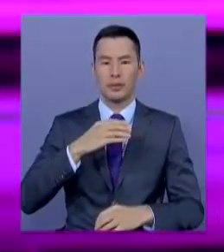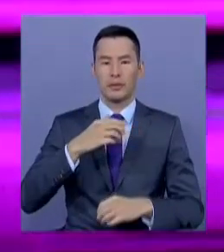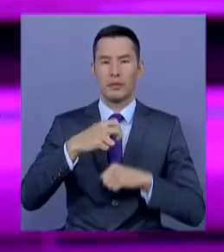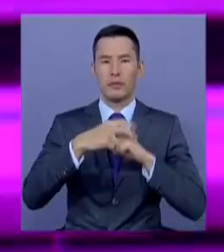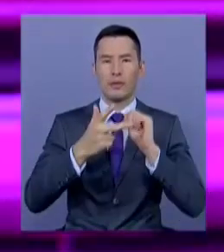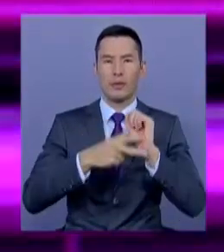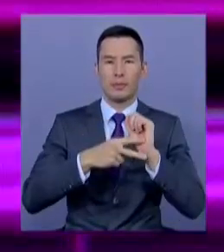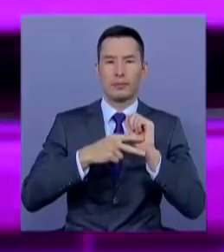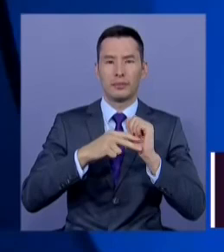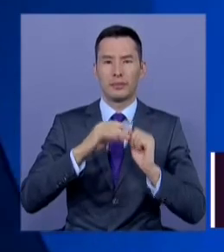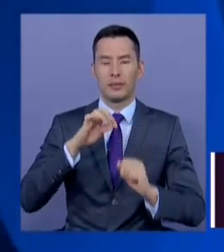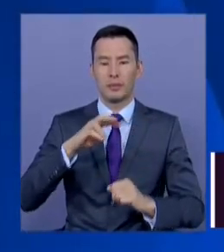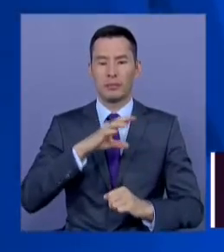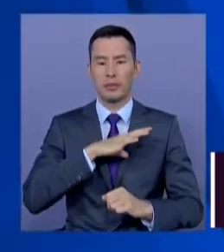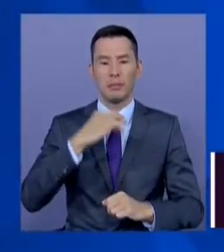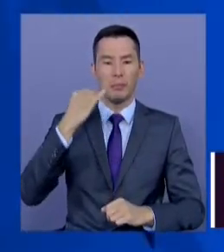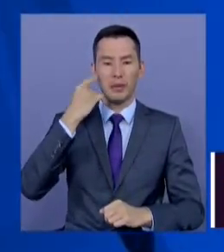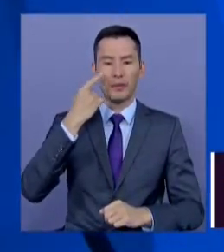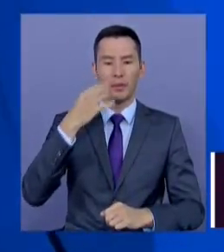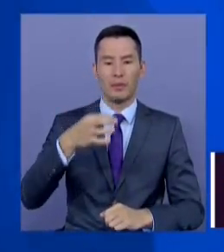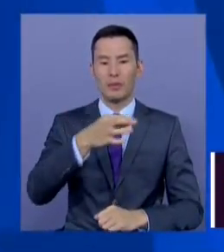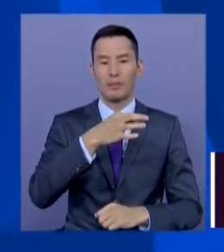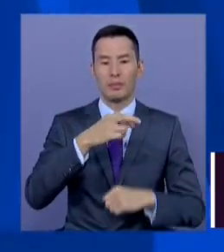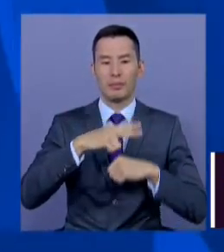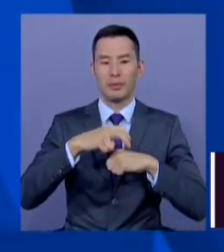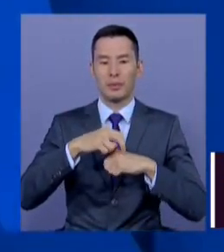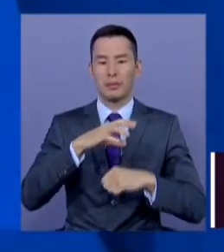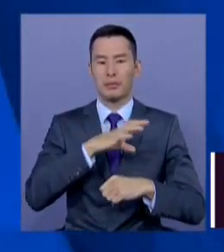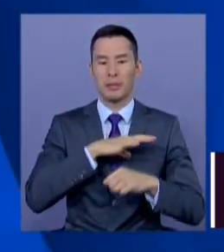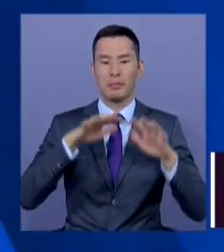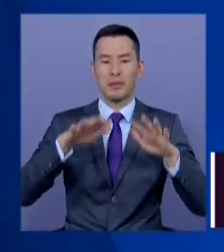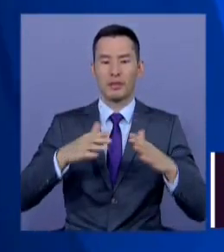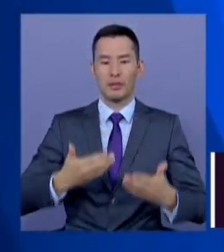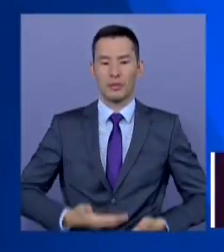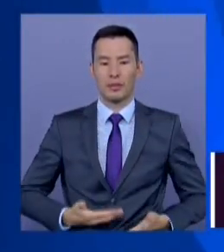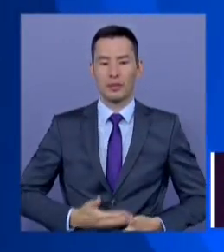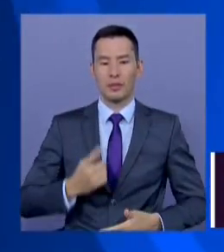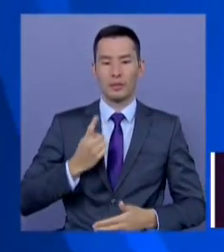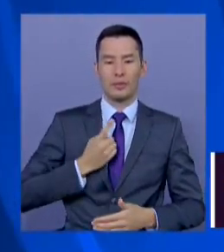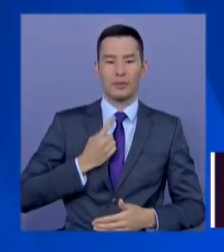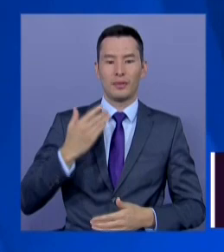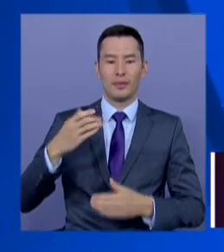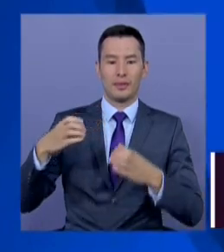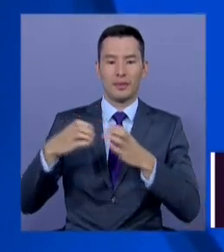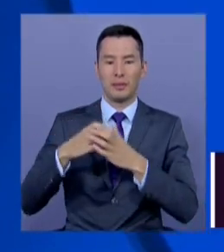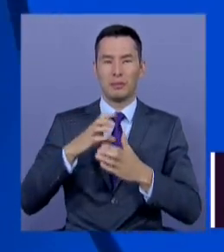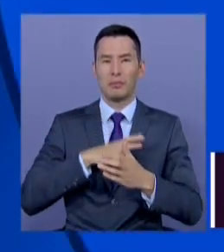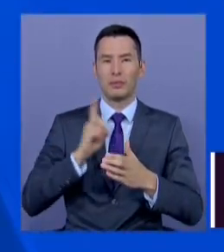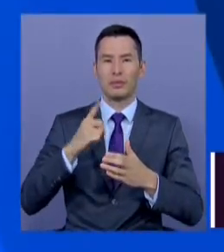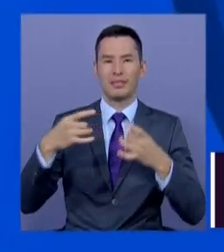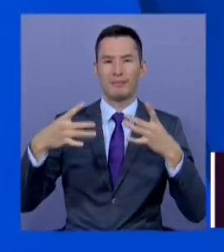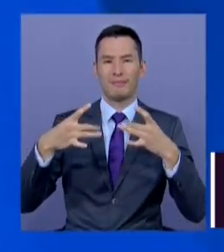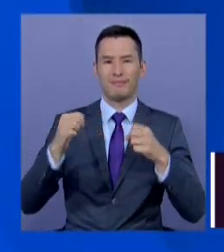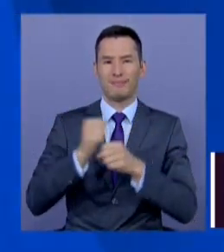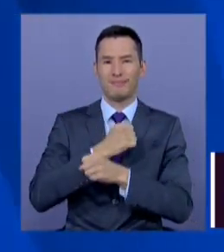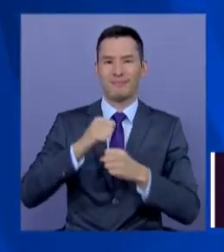18 тамызда орын алған. Павлодар облыстық полиция департаменті жергілікті тұрғындар мен күзет агенттігі қызметкерлерінің арасында атыс